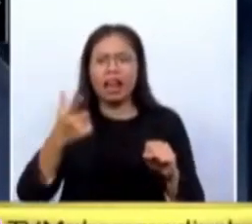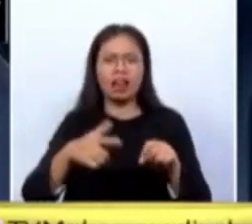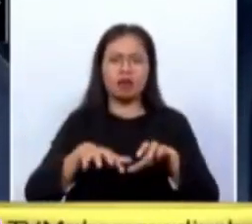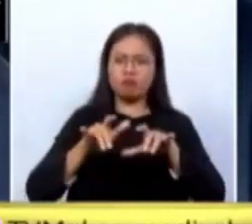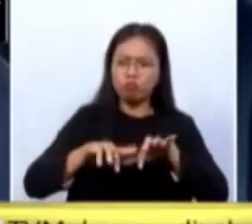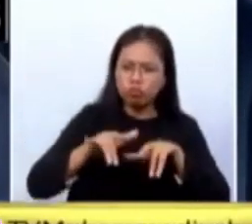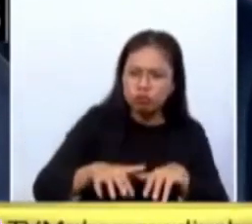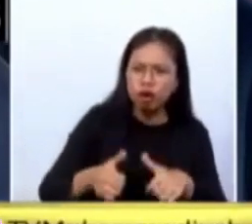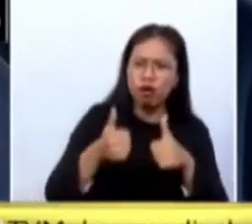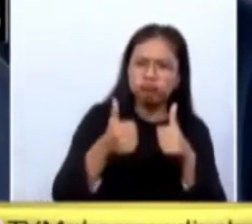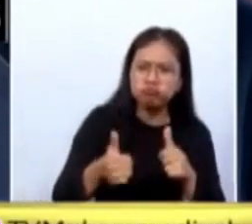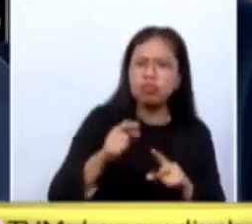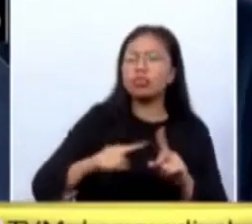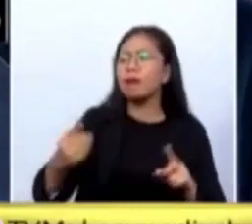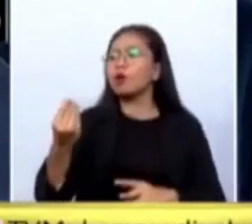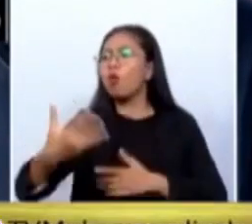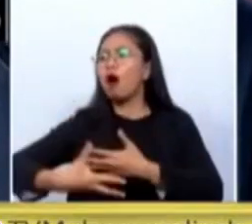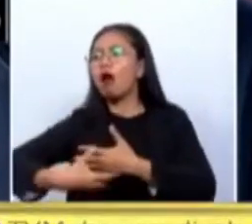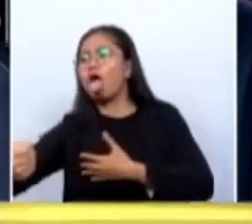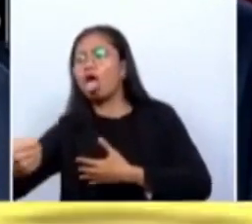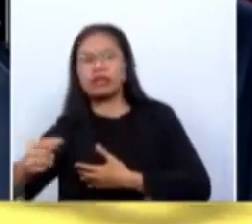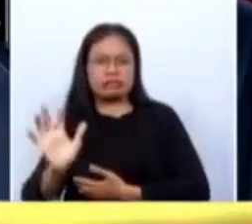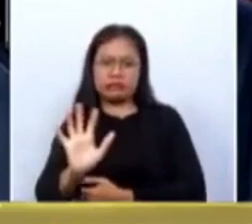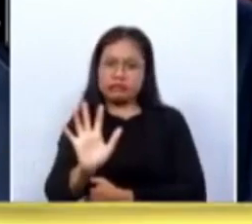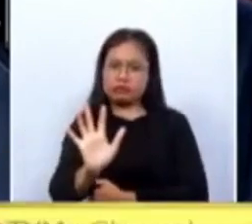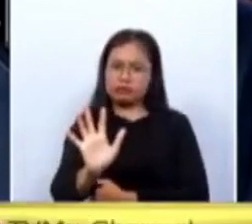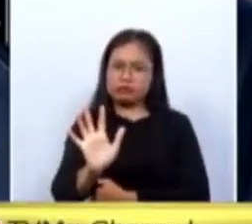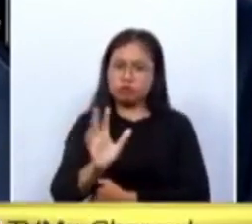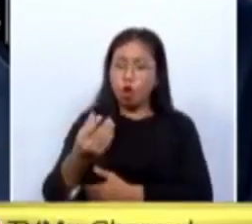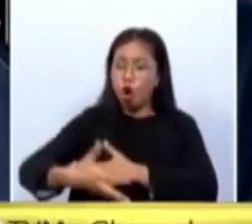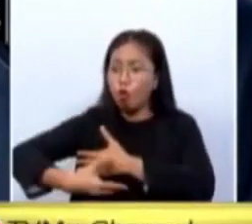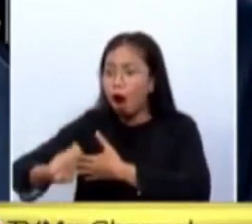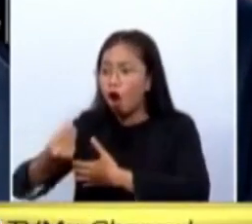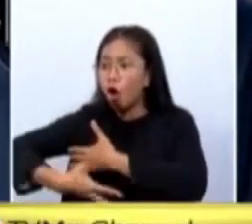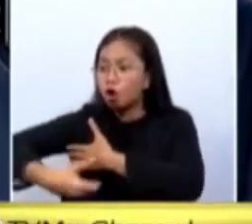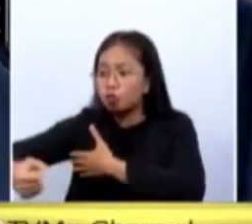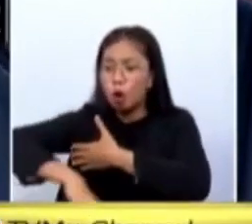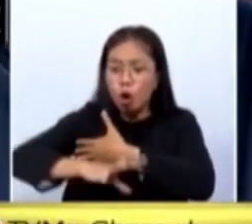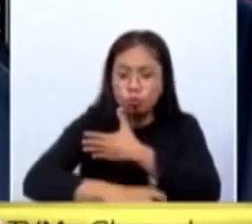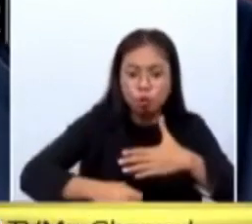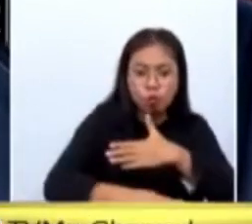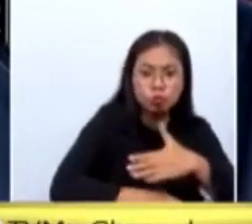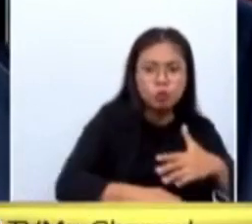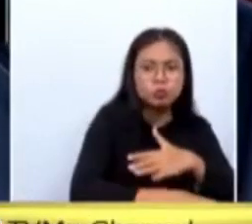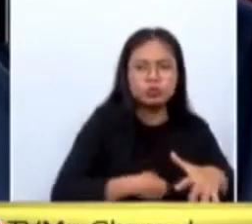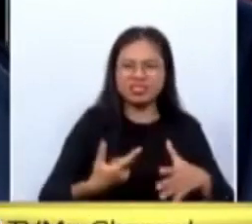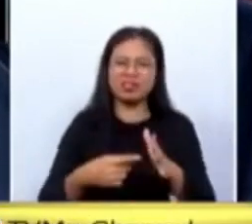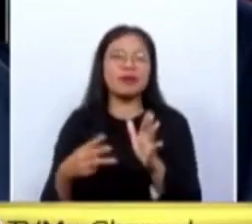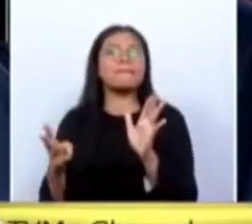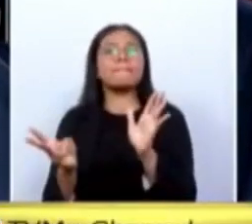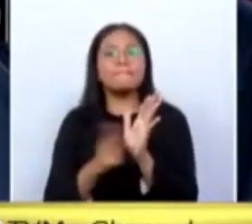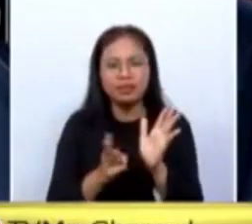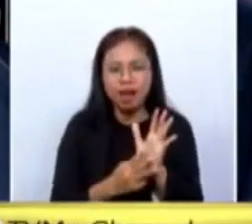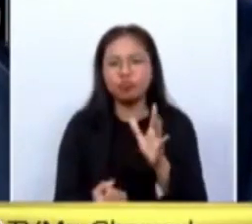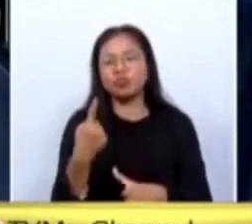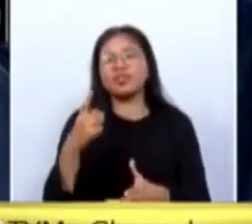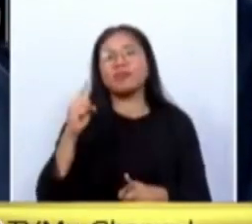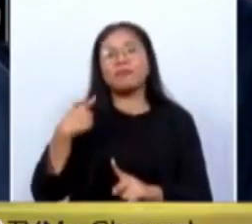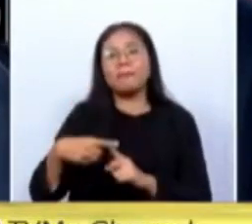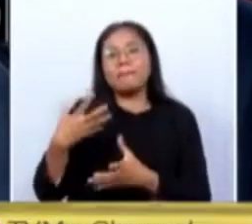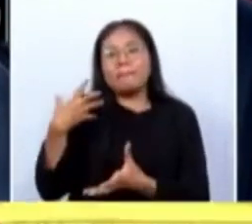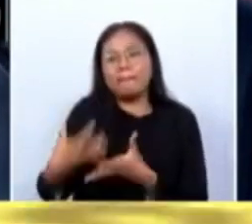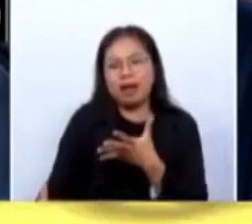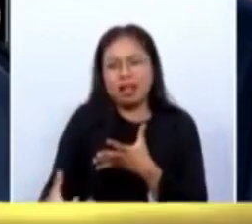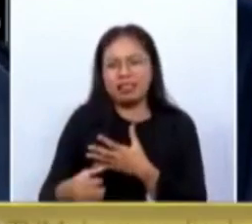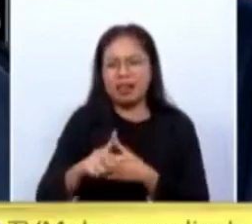yang kemudian di persoalan maka tidak pernah selesai dan tentu saja lpdp itu punya potensi yang sangat tinggi